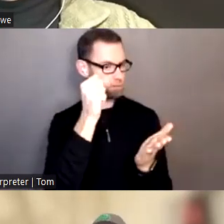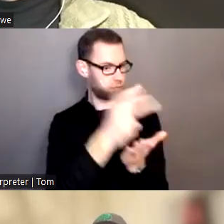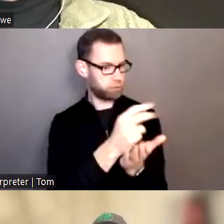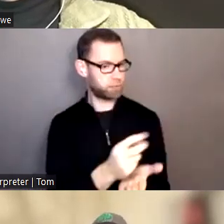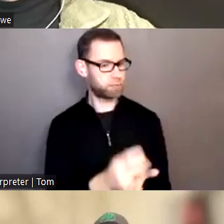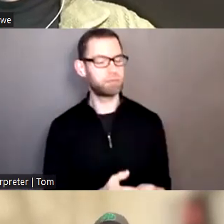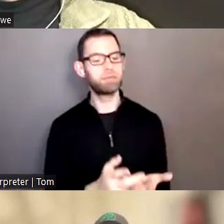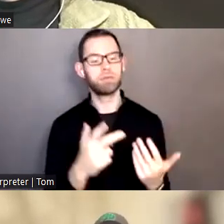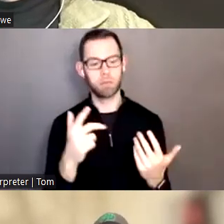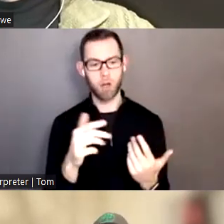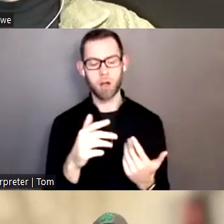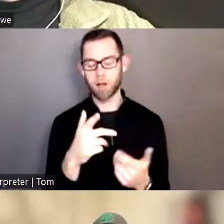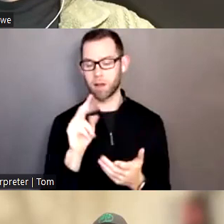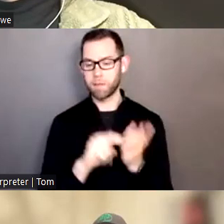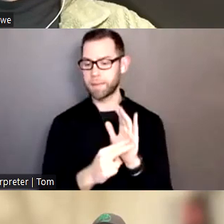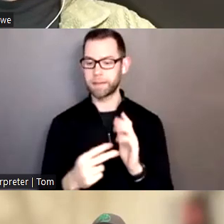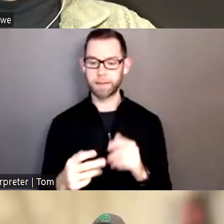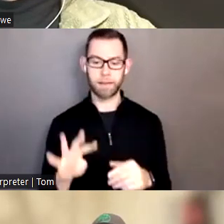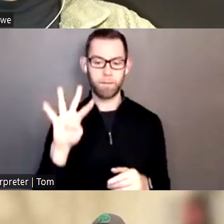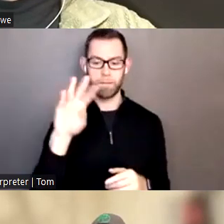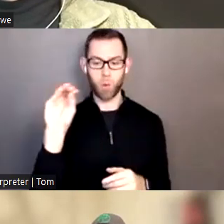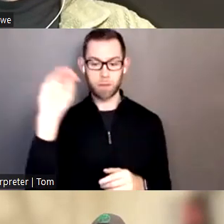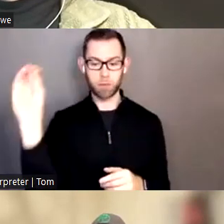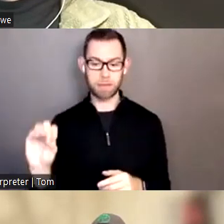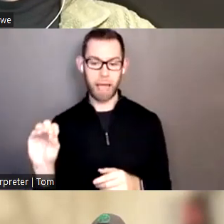de ça et communauté hein